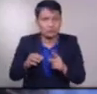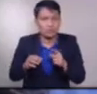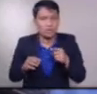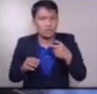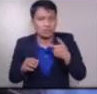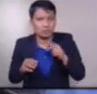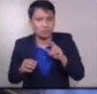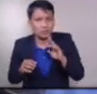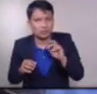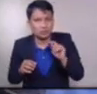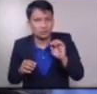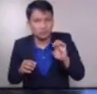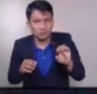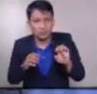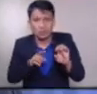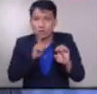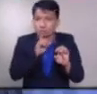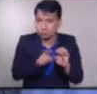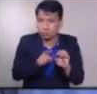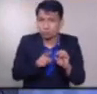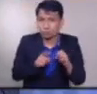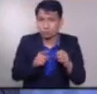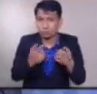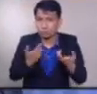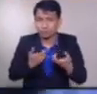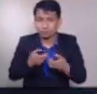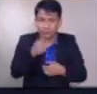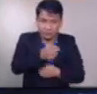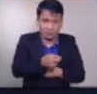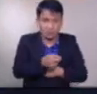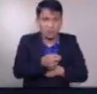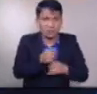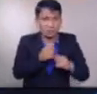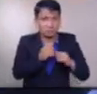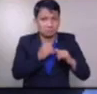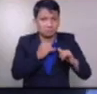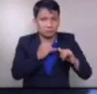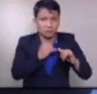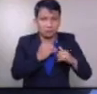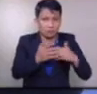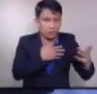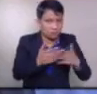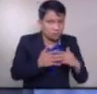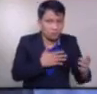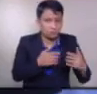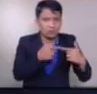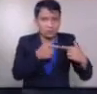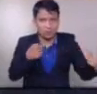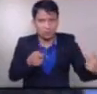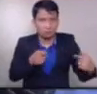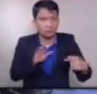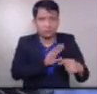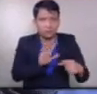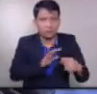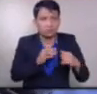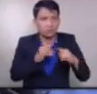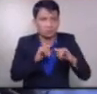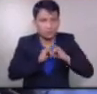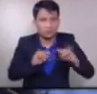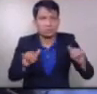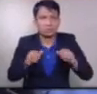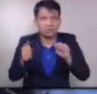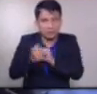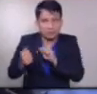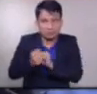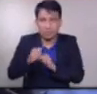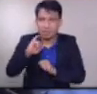namin is that talian mo ako ng lubi, talian kita. Mm-hmm. Kahit man tayo mag-aaway, hindi tayo maghihiwalay. So yun ang ibig